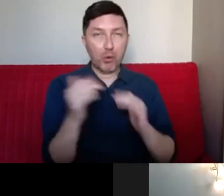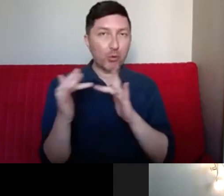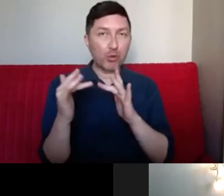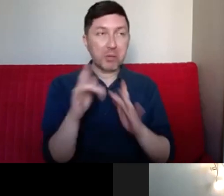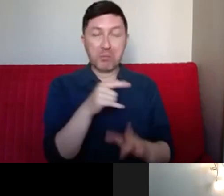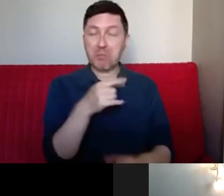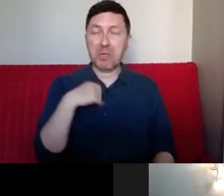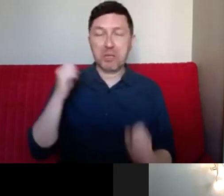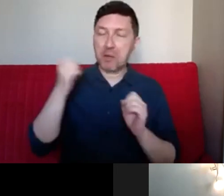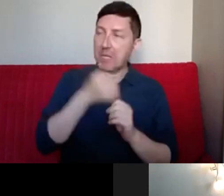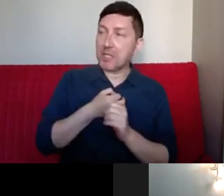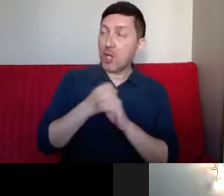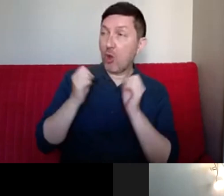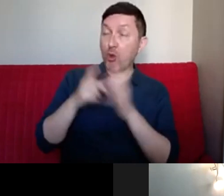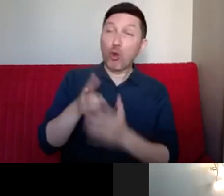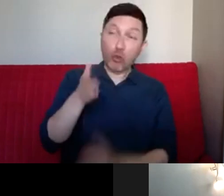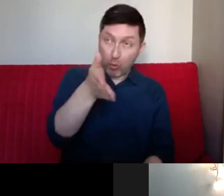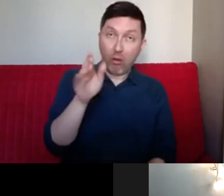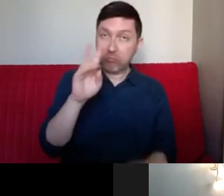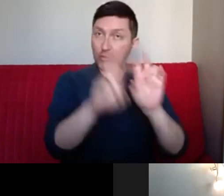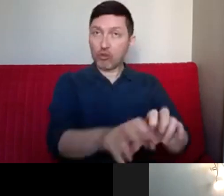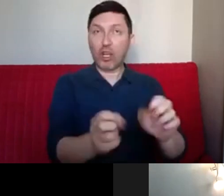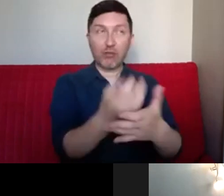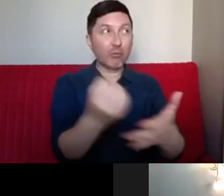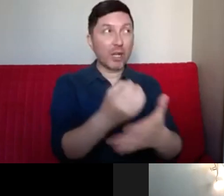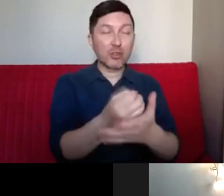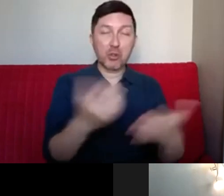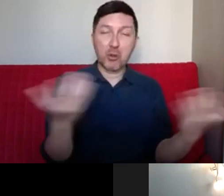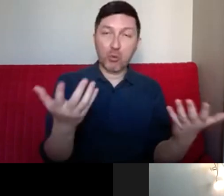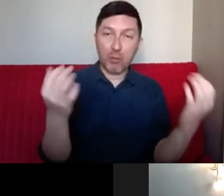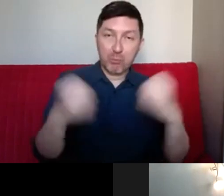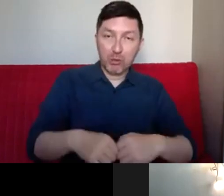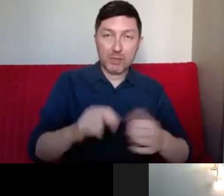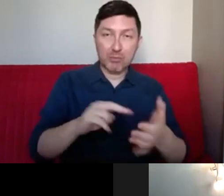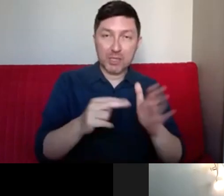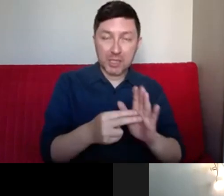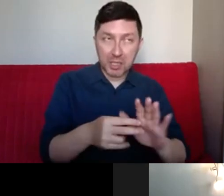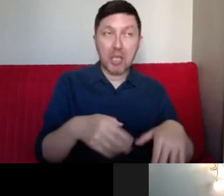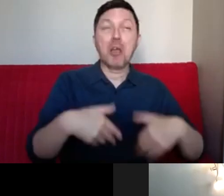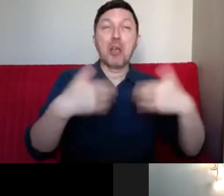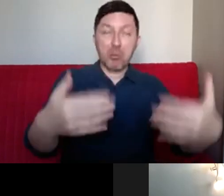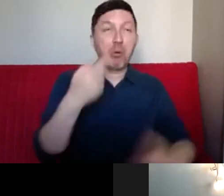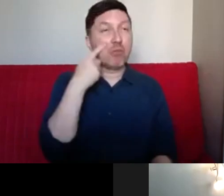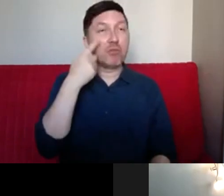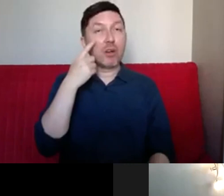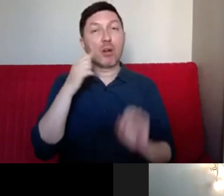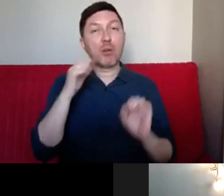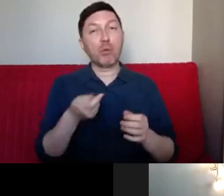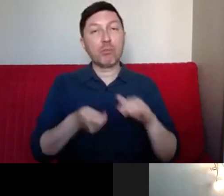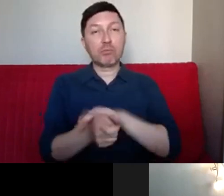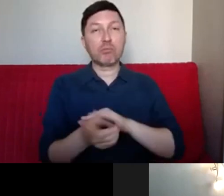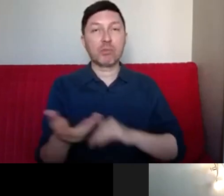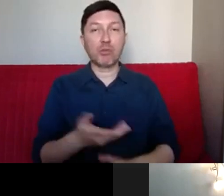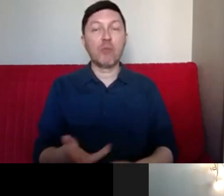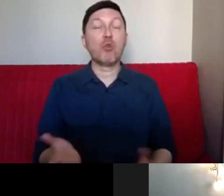écoute, renseigne-toi de ce qu'on peut faire, quelles sont les possibilités techniques et on verra quels moyens on peut allouer là-dessus. Donc, j'ai